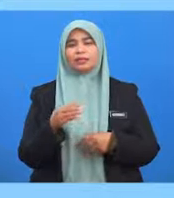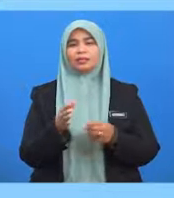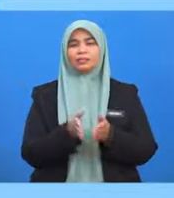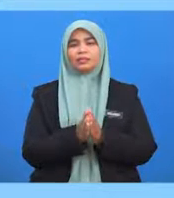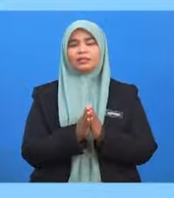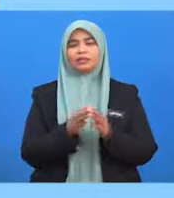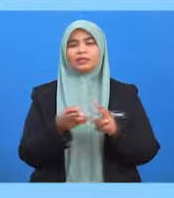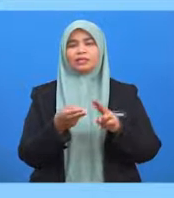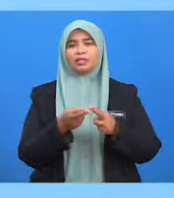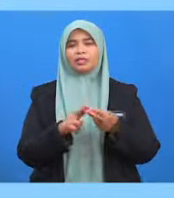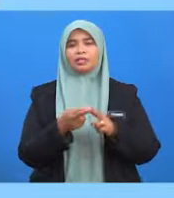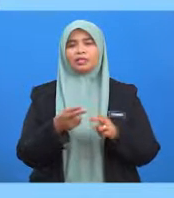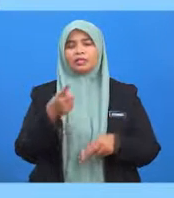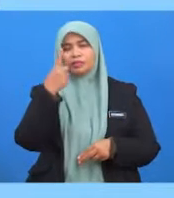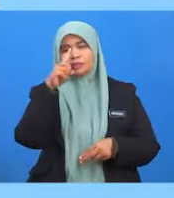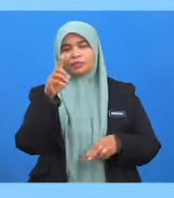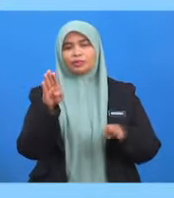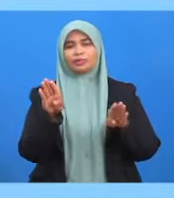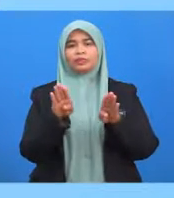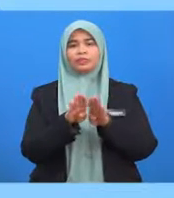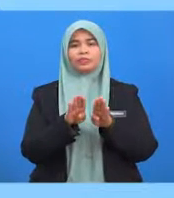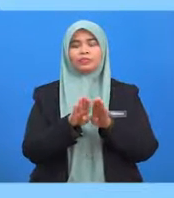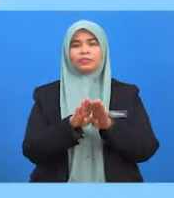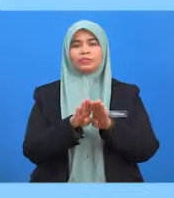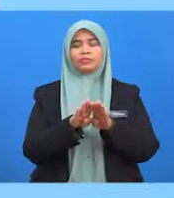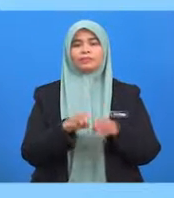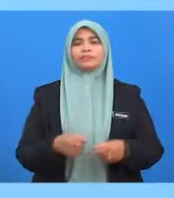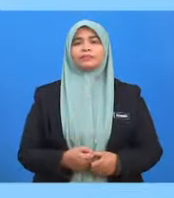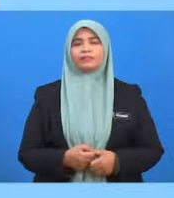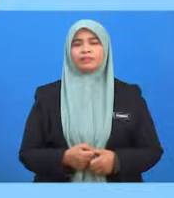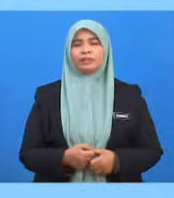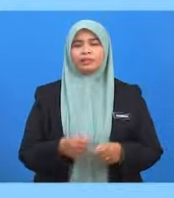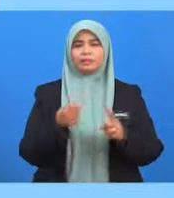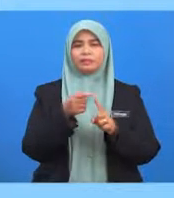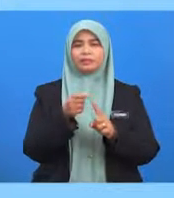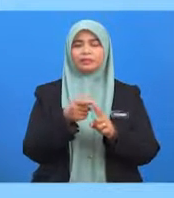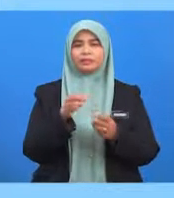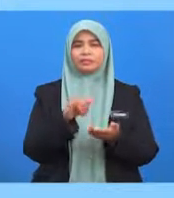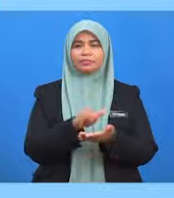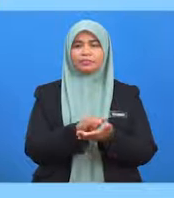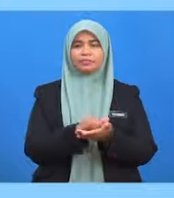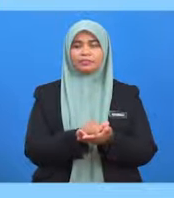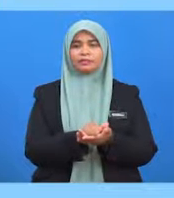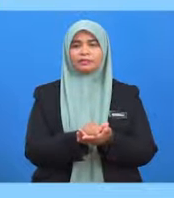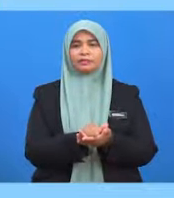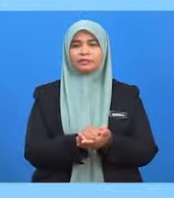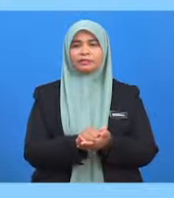untuk mengetuk menyangkut baju besi tadi. Okey, sampai sebab itu